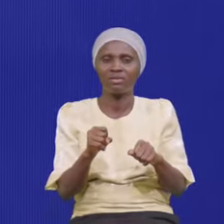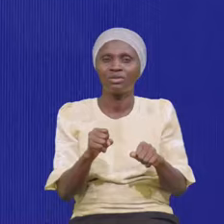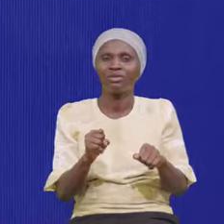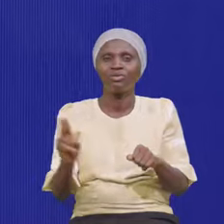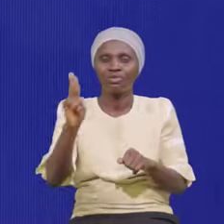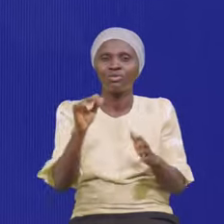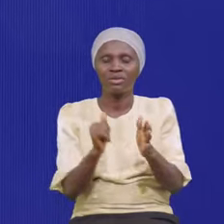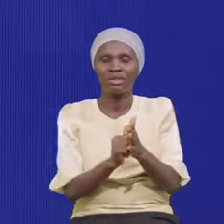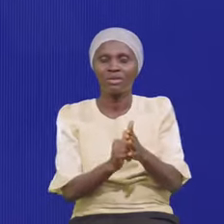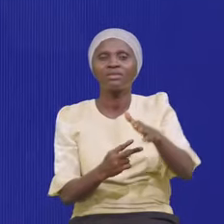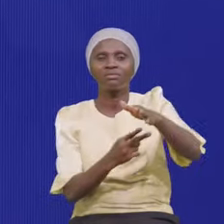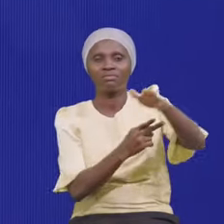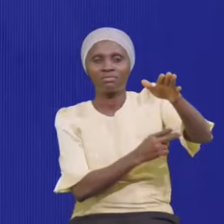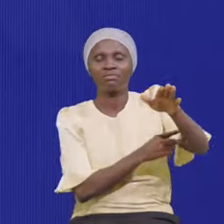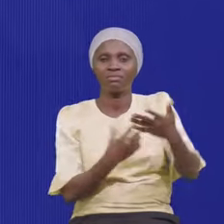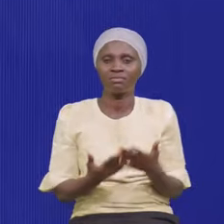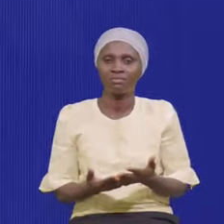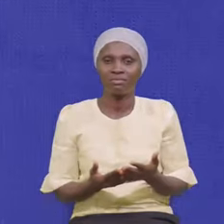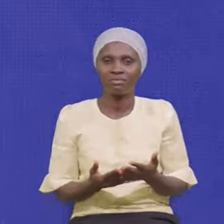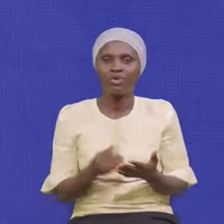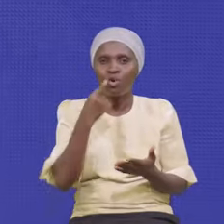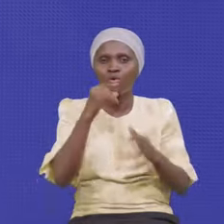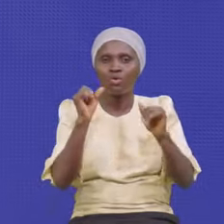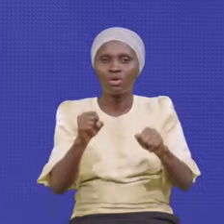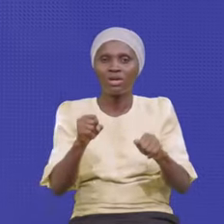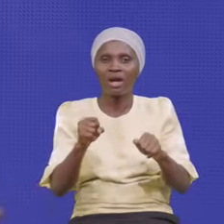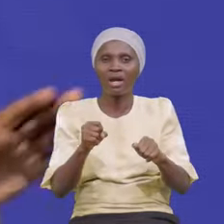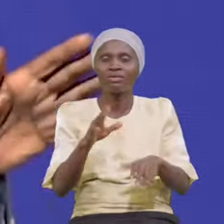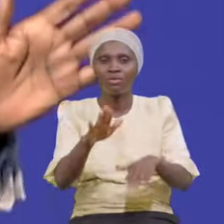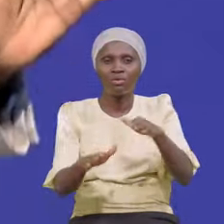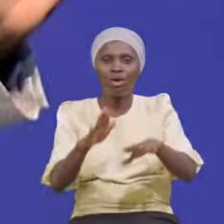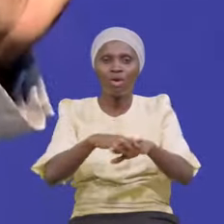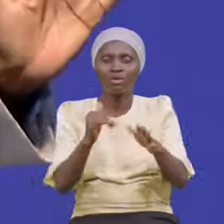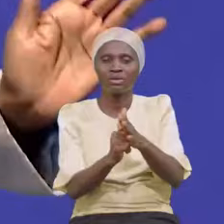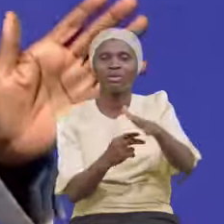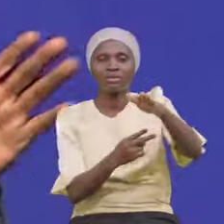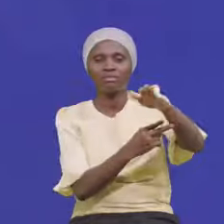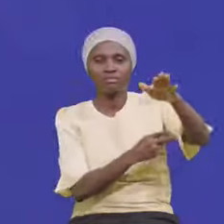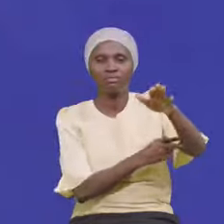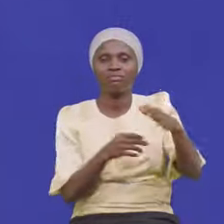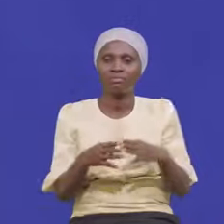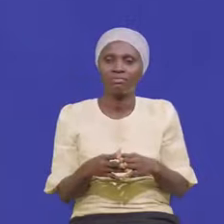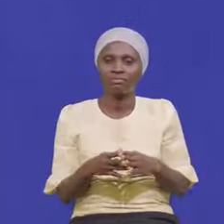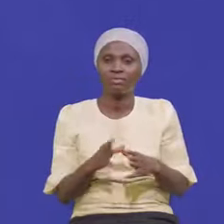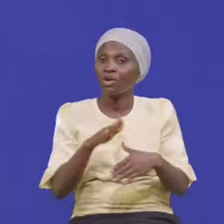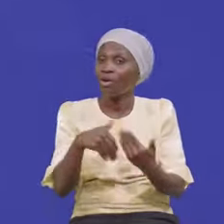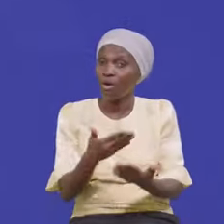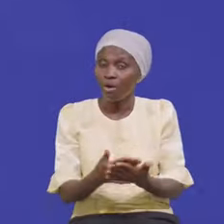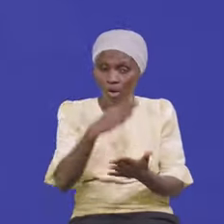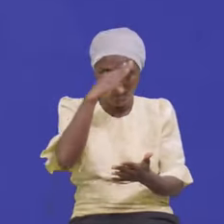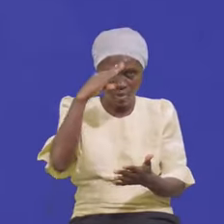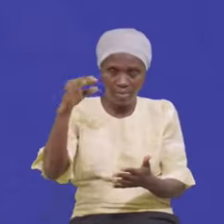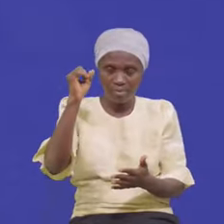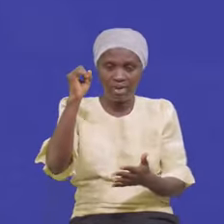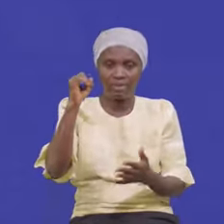వారధిని వినియోగించుకోగలరు? Who can go over that bridge? ఎవరు ఆ వారధి మీద వెళ్ళగలరు? All men.